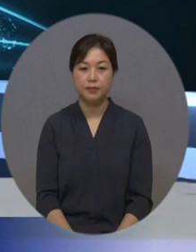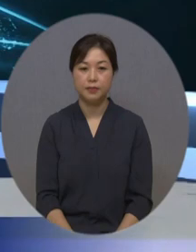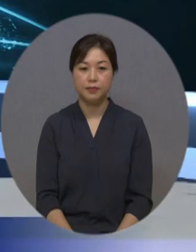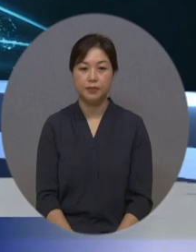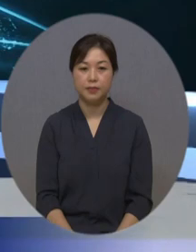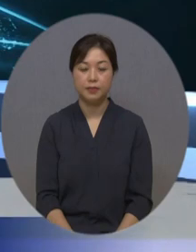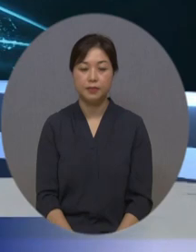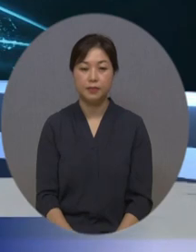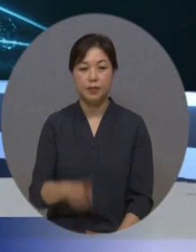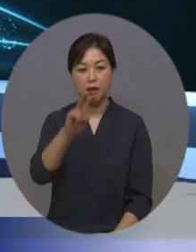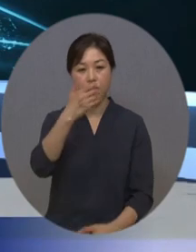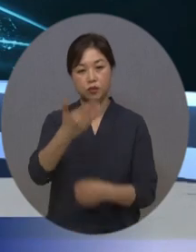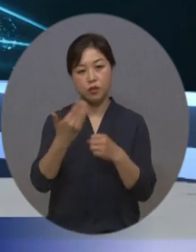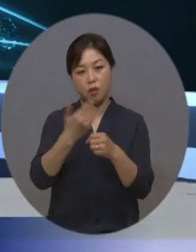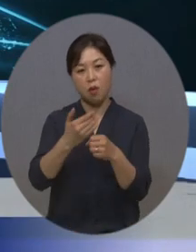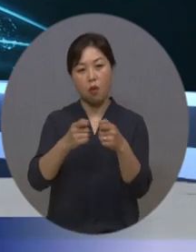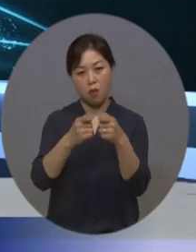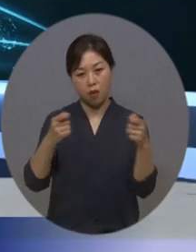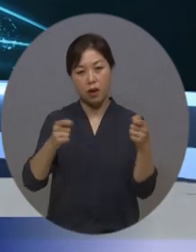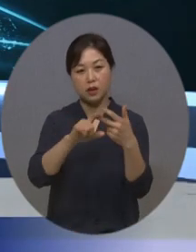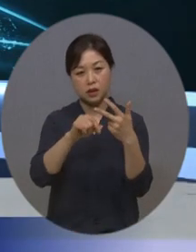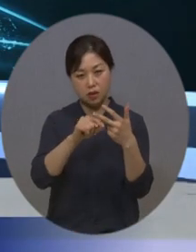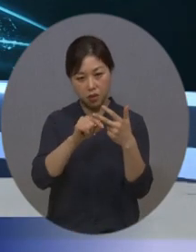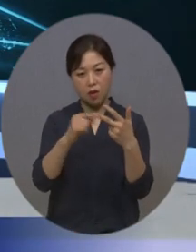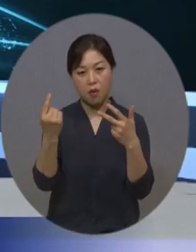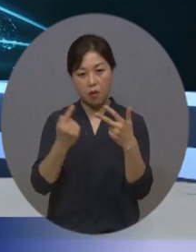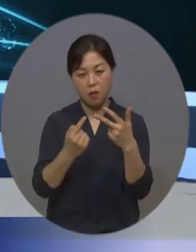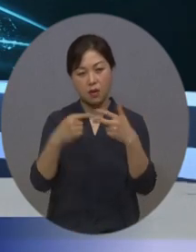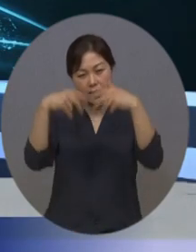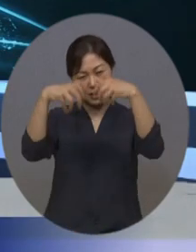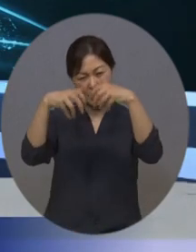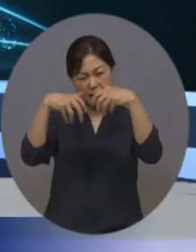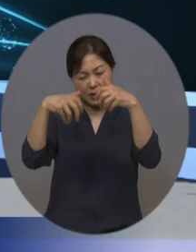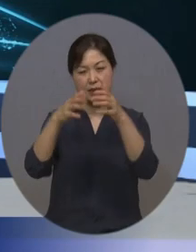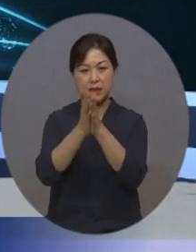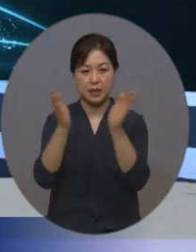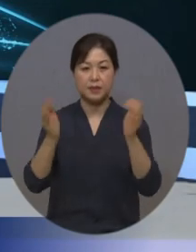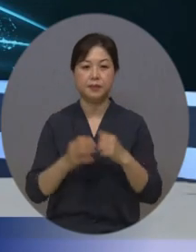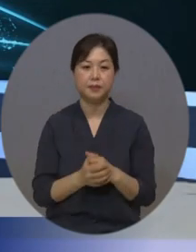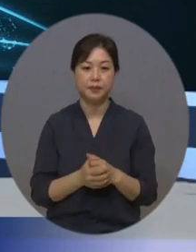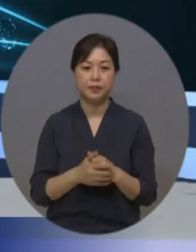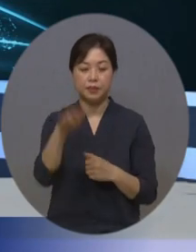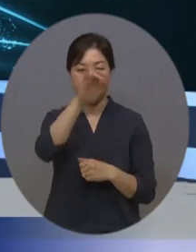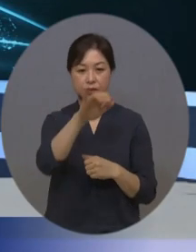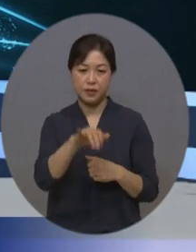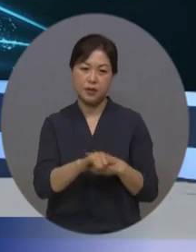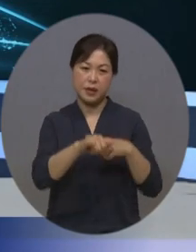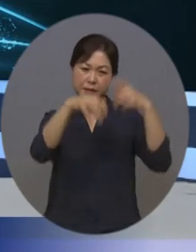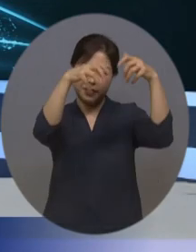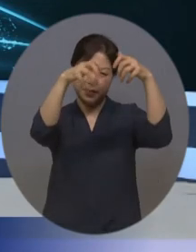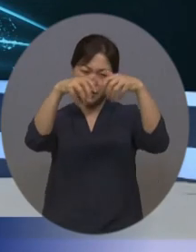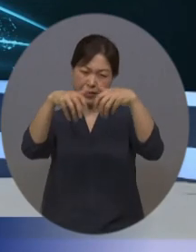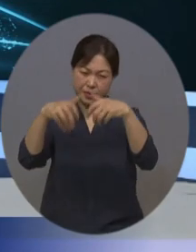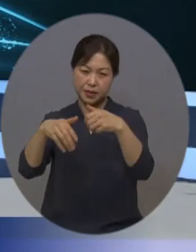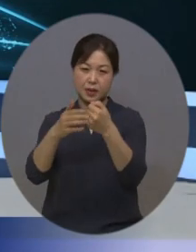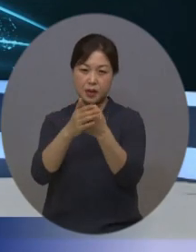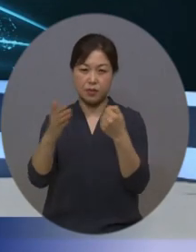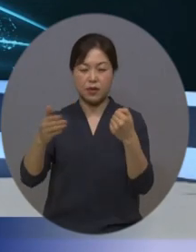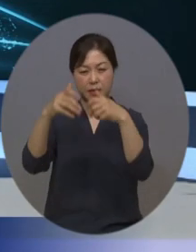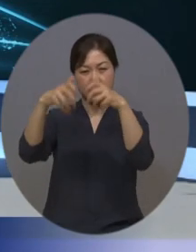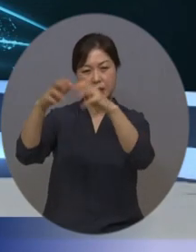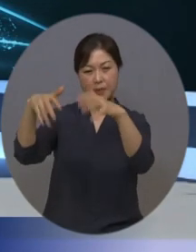39년 만에 7월에 찾아온 늦은 장마가 시작됐습니다 전국의 장마전선의 영향으로 비바람이